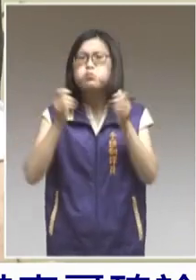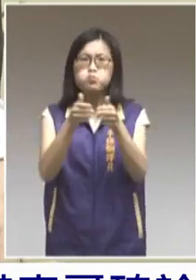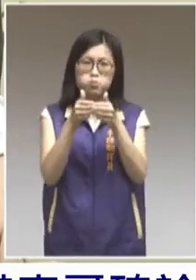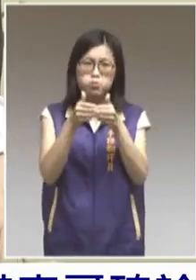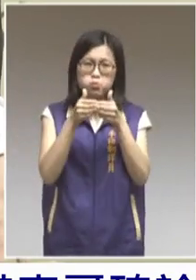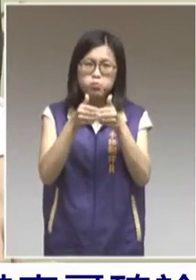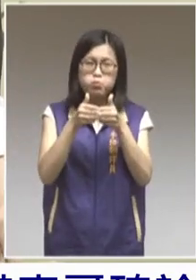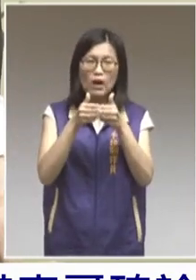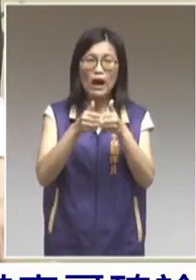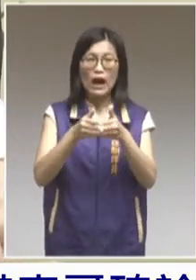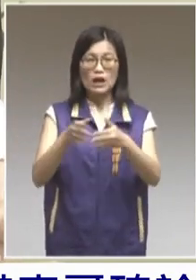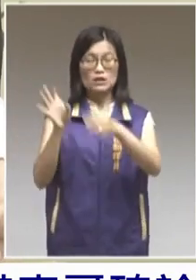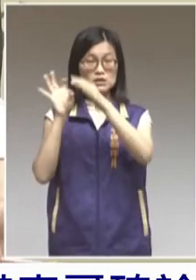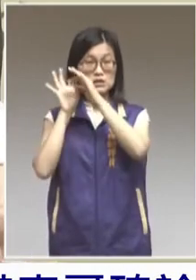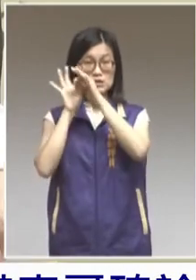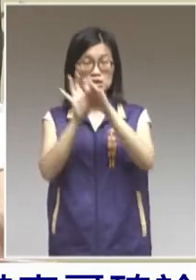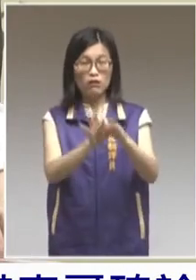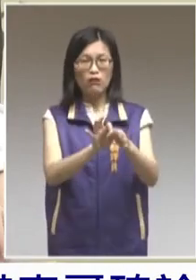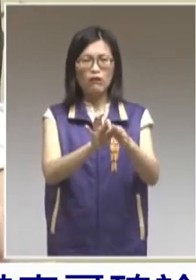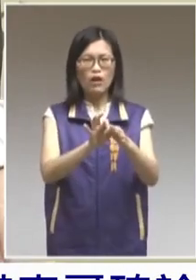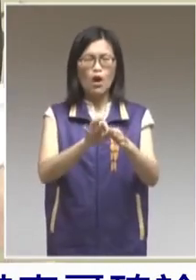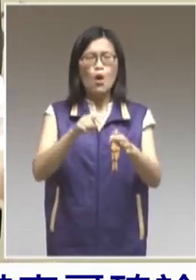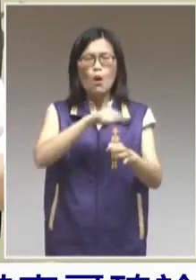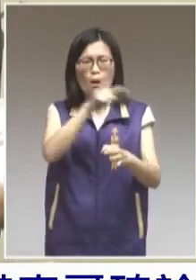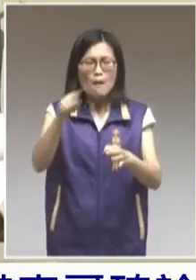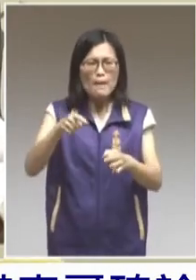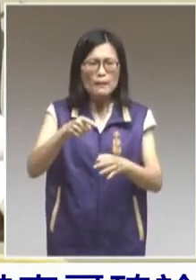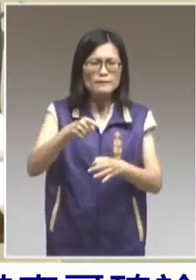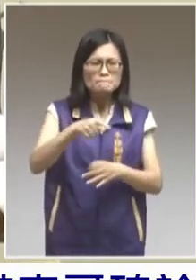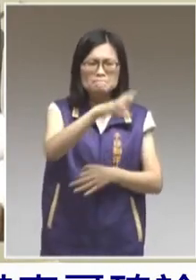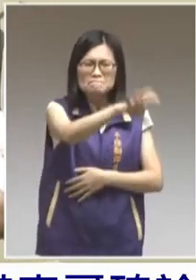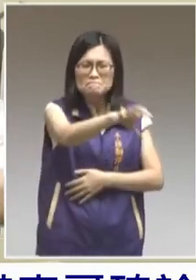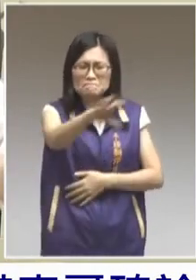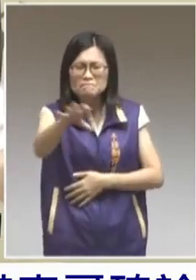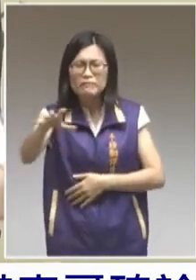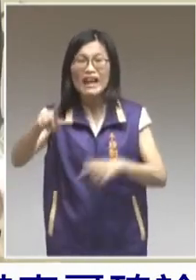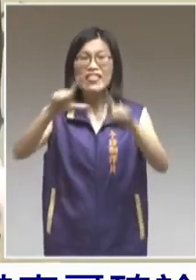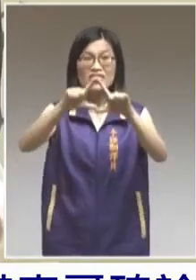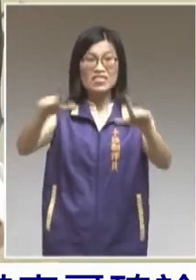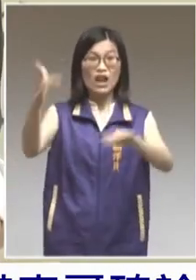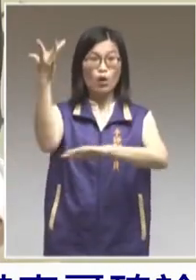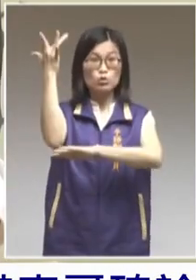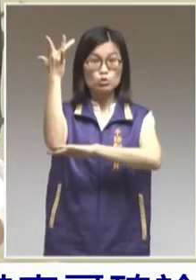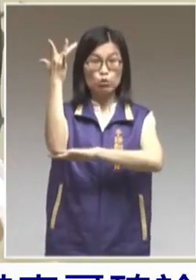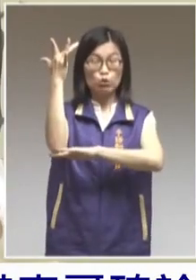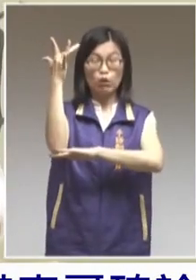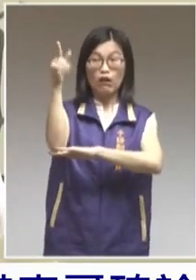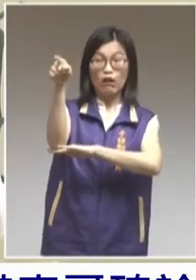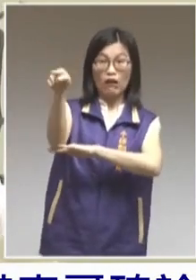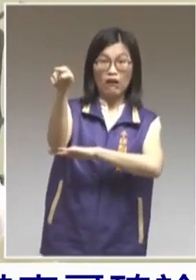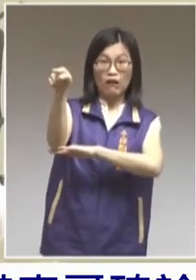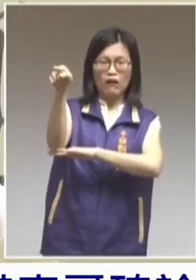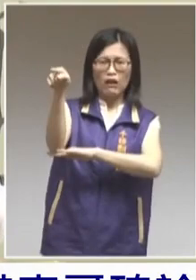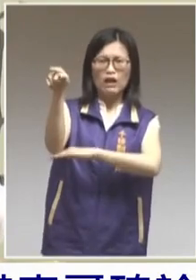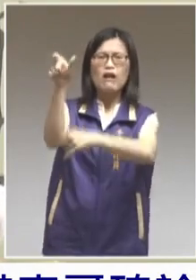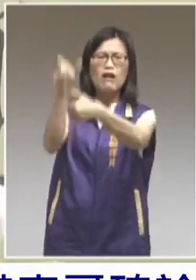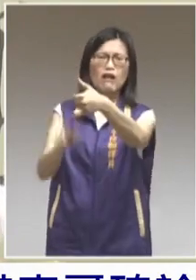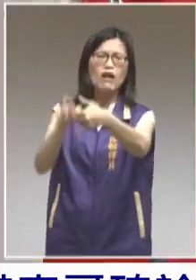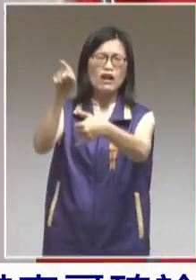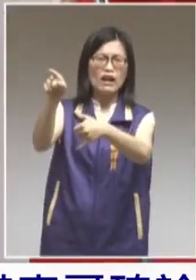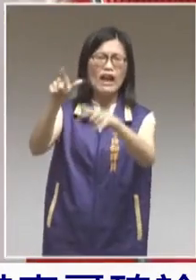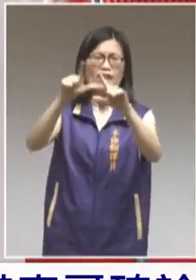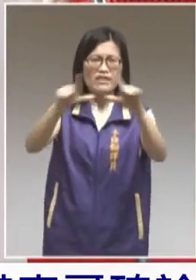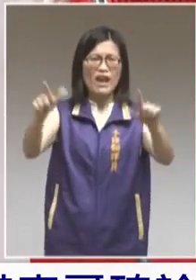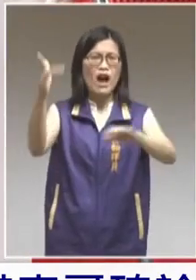那持续的我们在几个地方包括在大树因为这个个案在大树